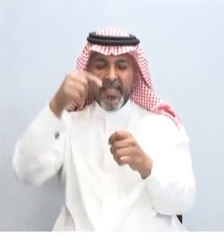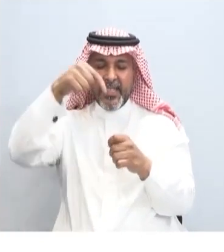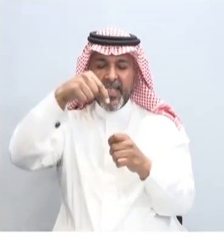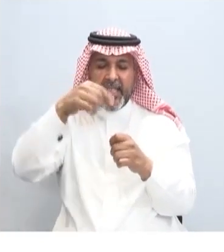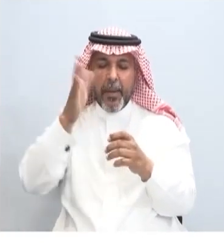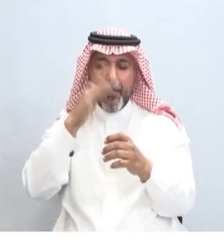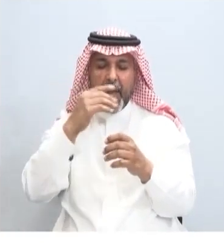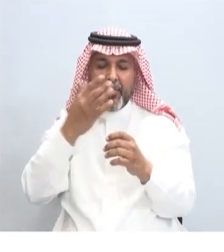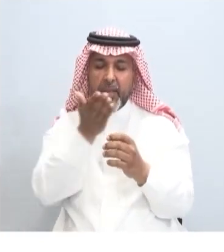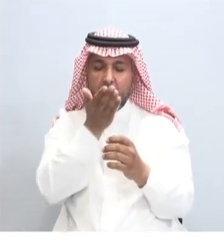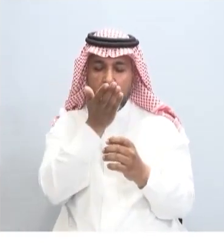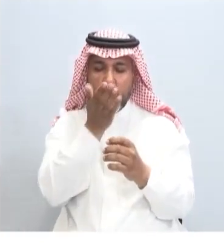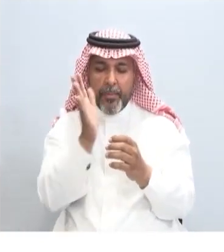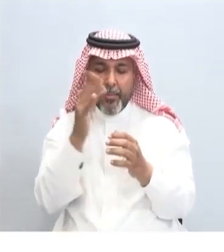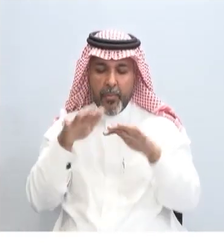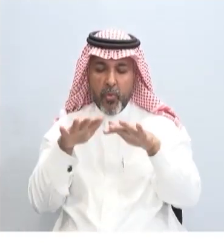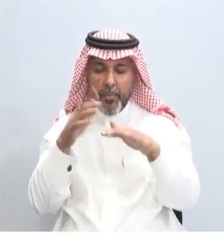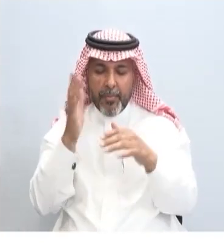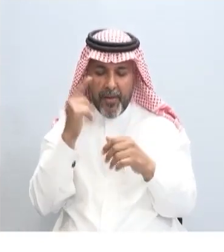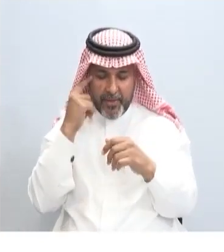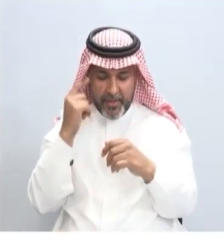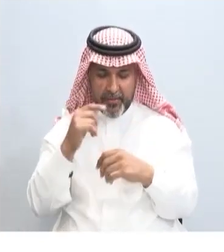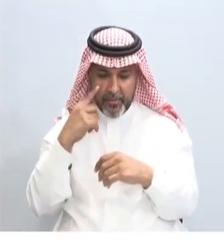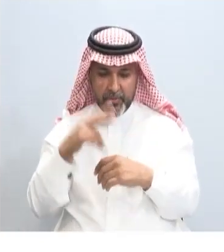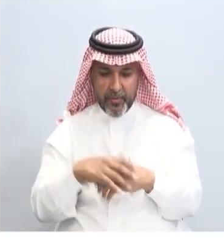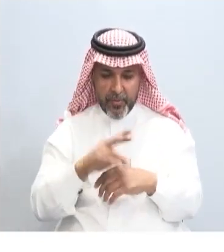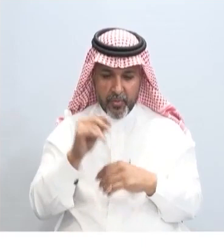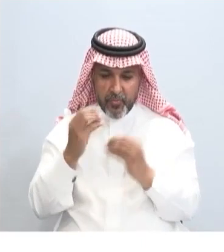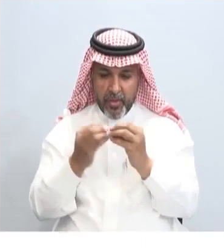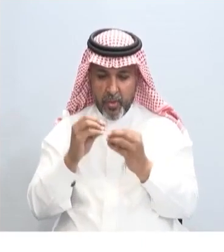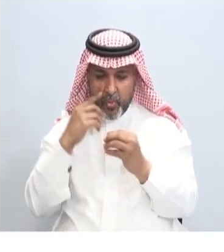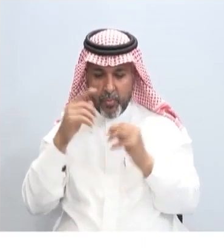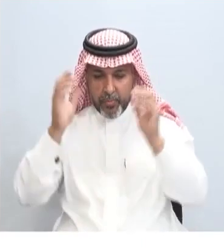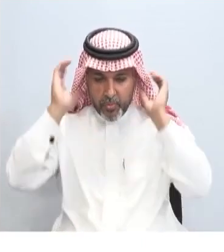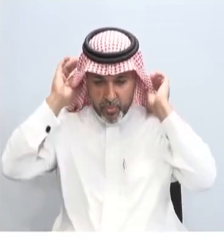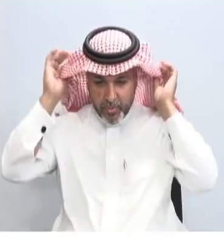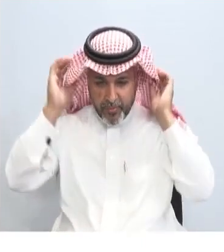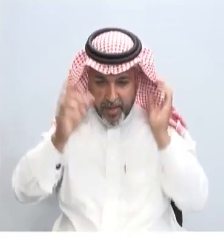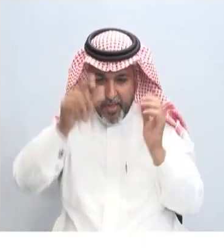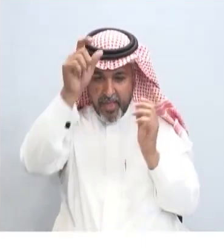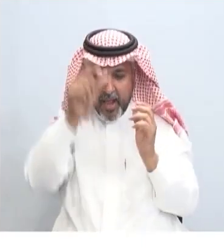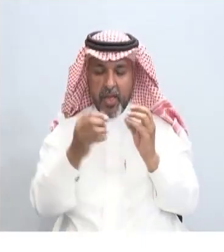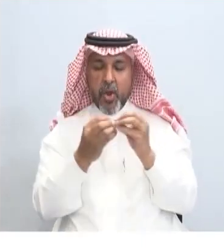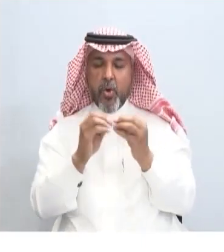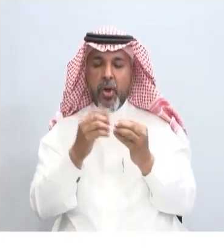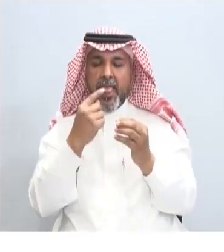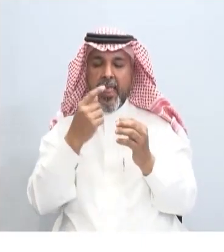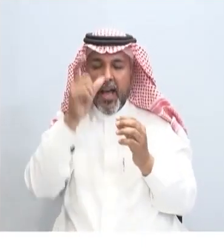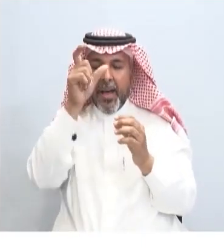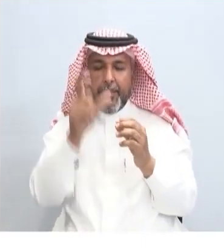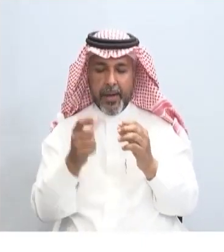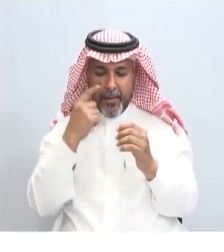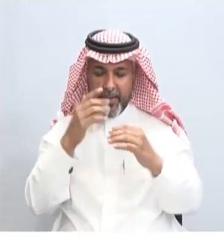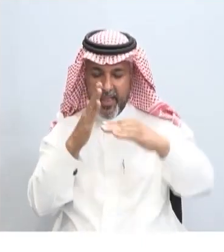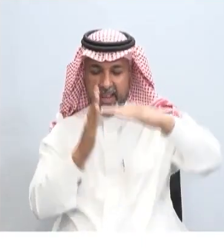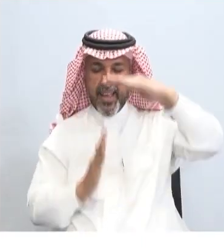الزيتيه اللي باللون احمر محدده باللون الاحمر واللوحات ذات المناظر الطبيعيه في يوجد عناصر مشتركه يوجد